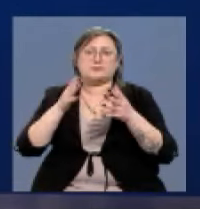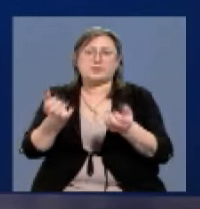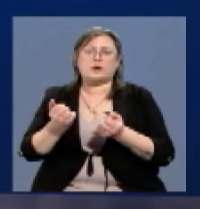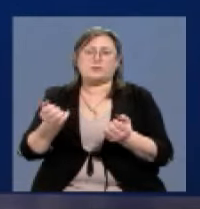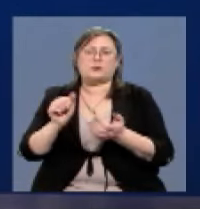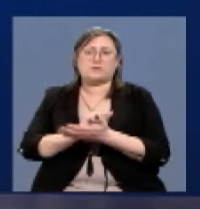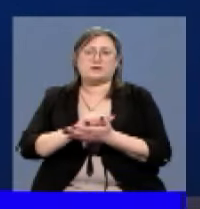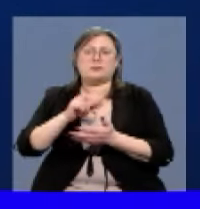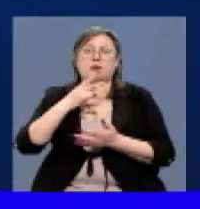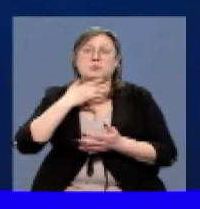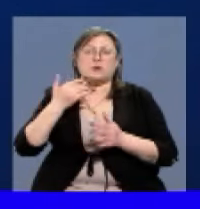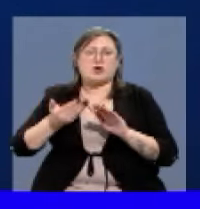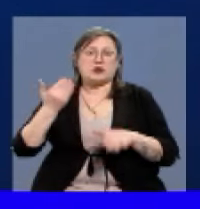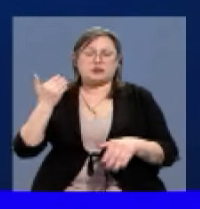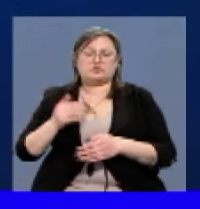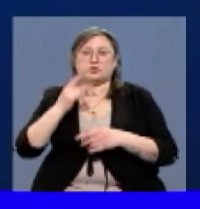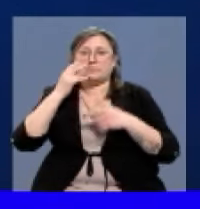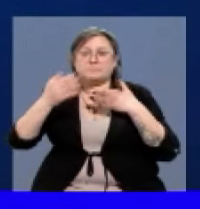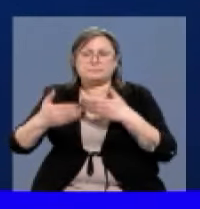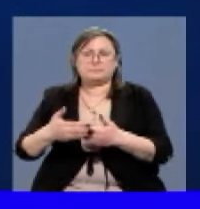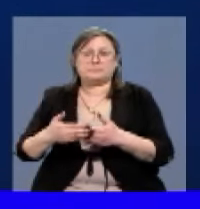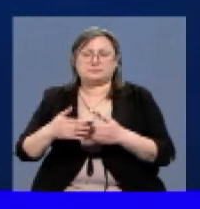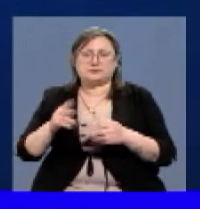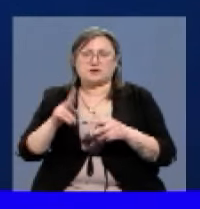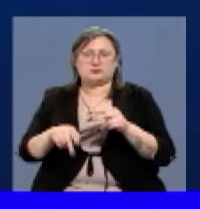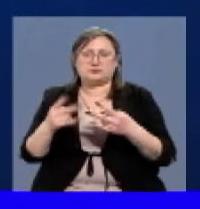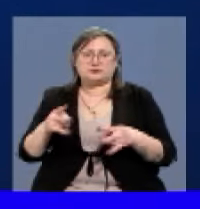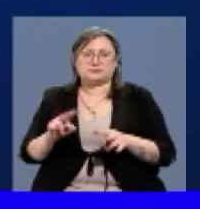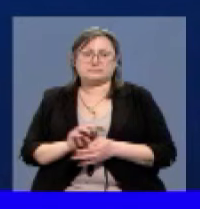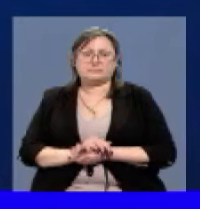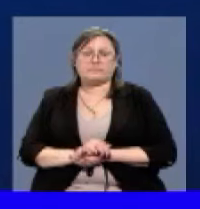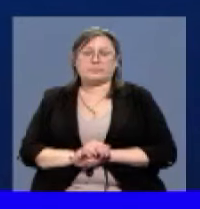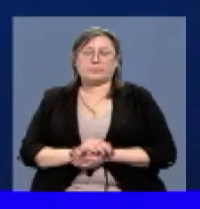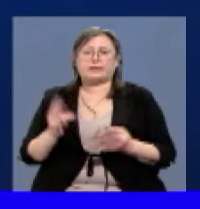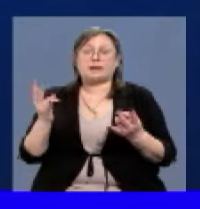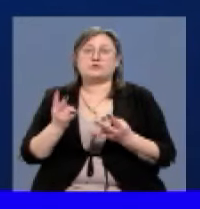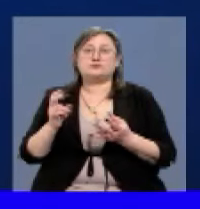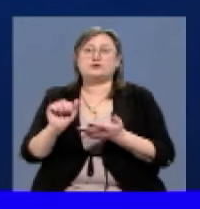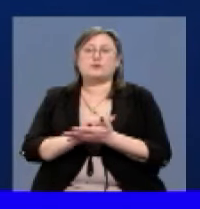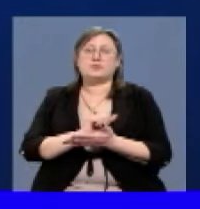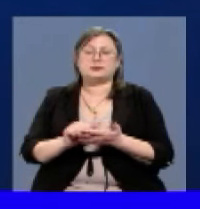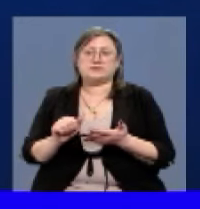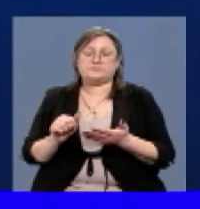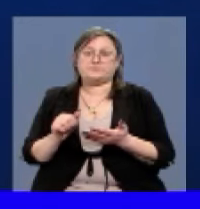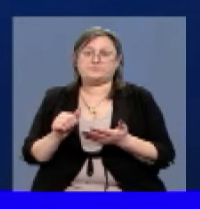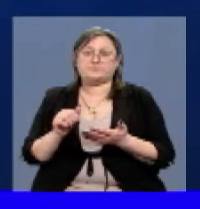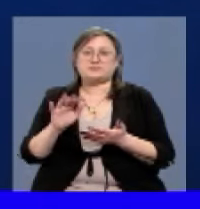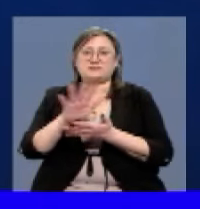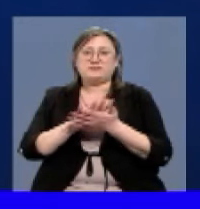үшінші құжат ол баланың денсаулық жағдай туралы анықтама, ол да сканерленген